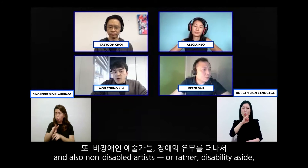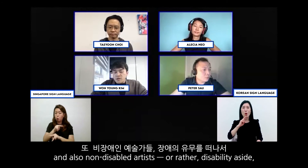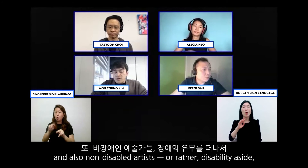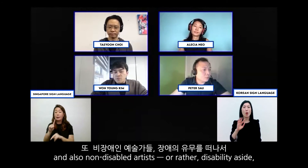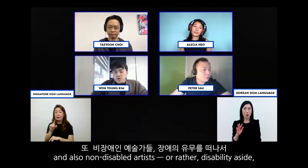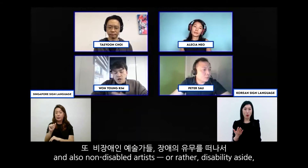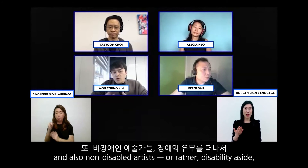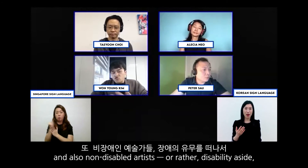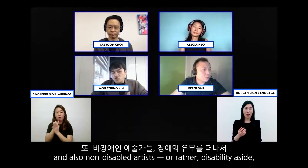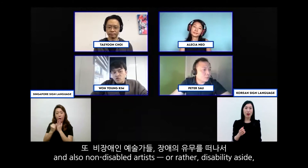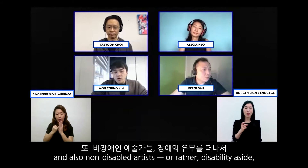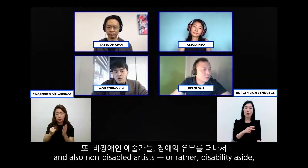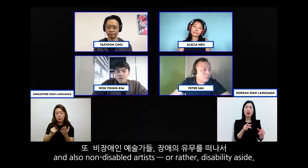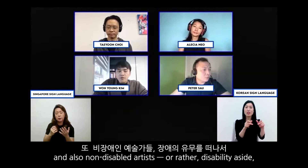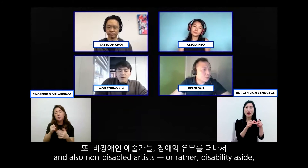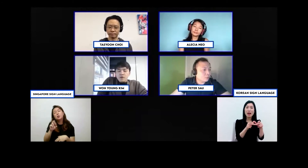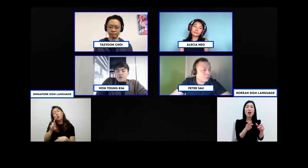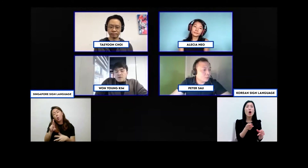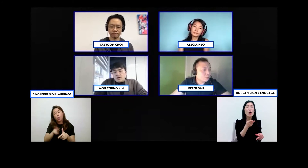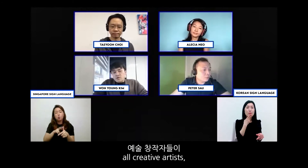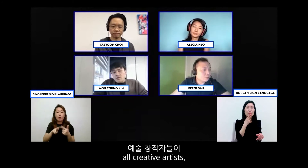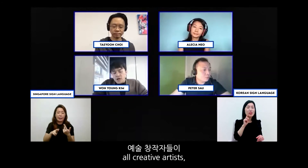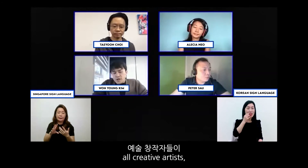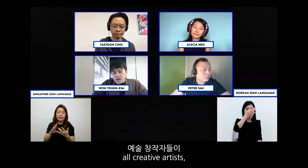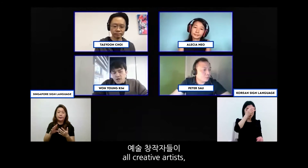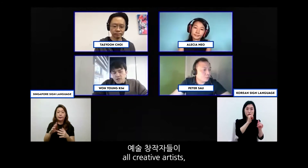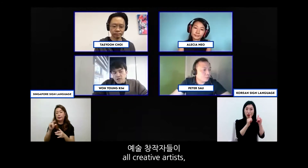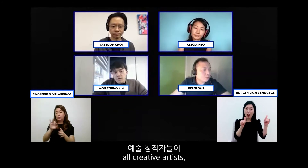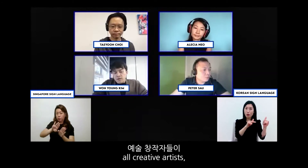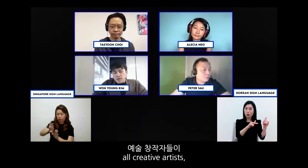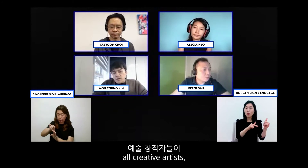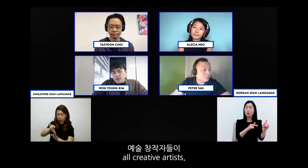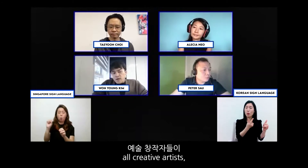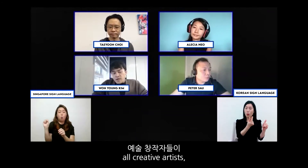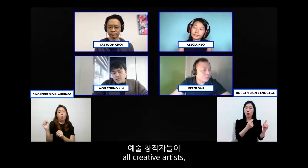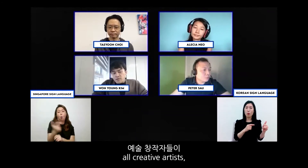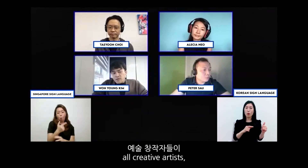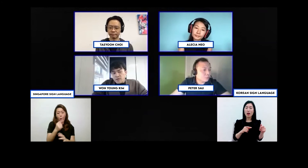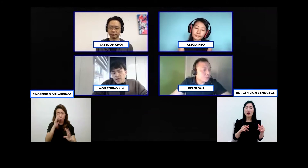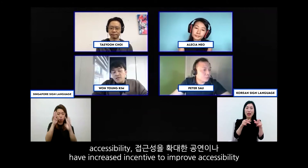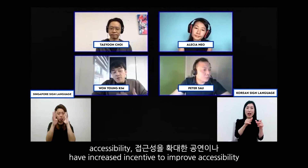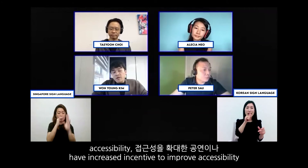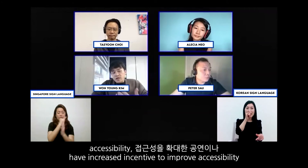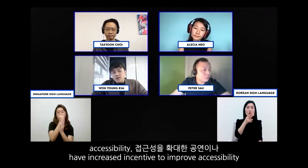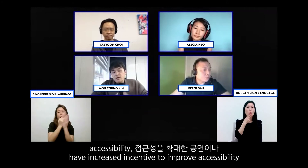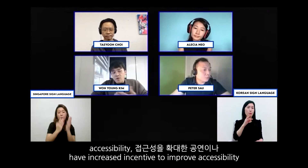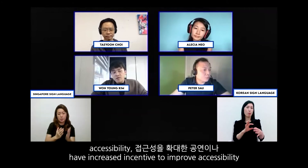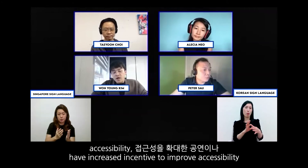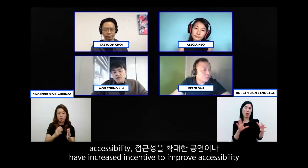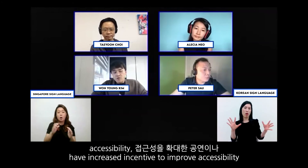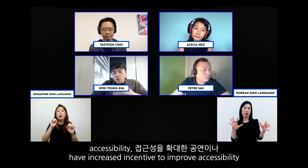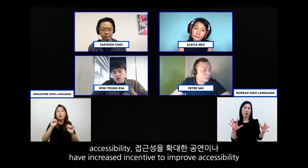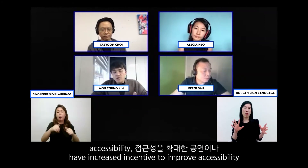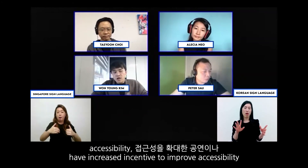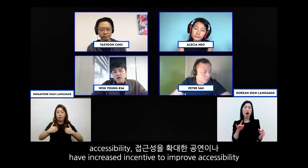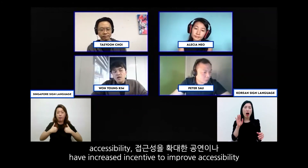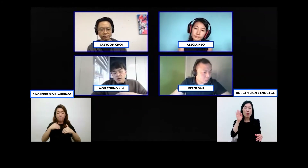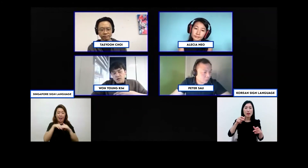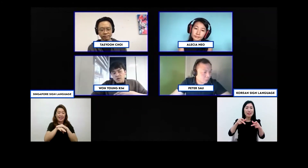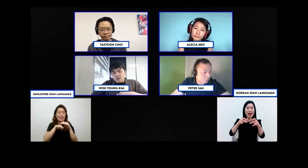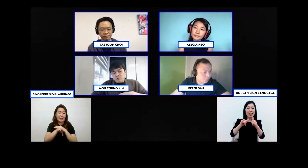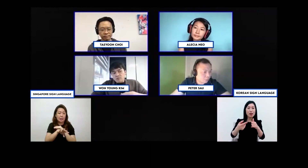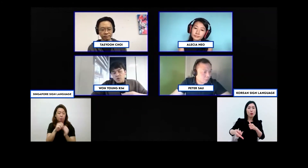비장애인 예술가들 뭐 장애 유무를 떠나서 예술 창작자들이 그 액세서빌리티를 확대하는